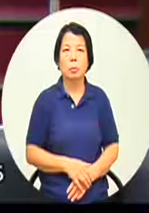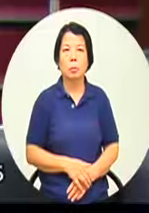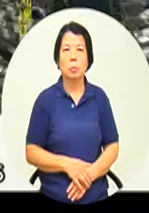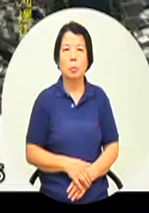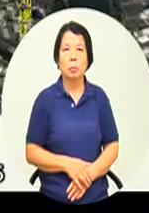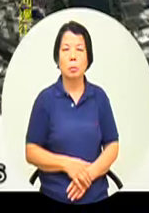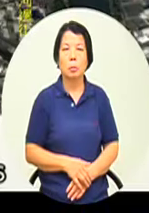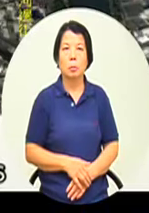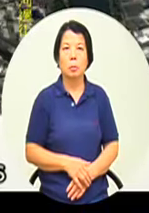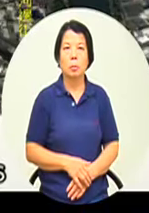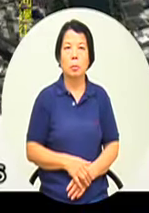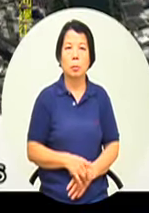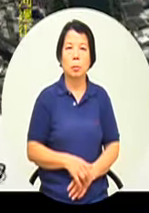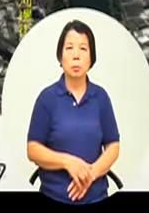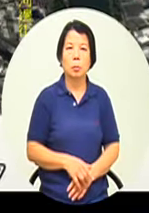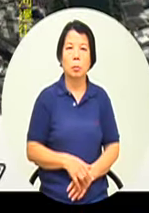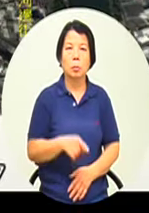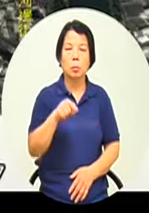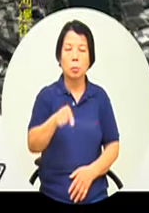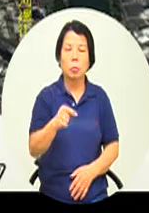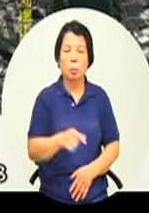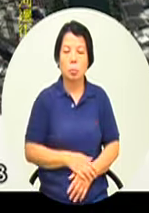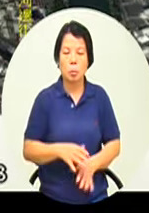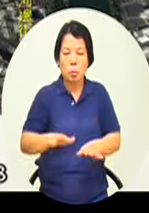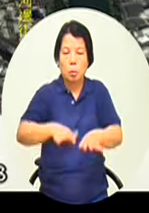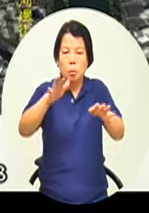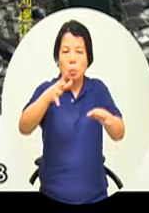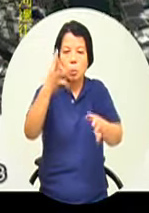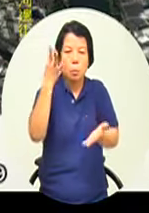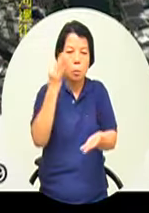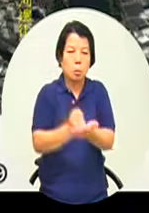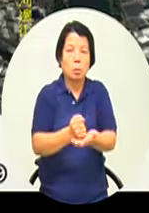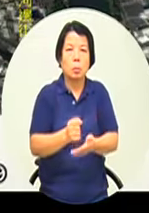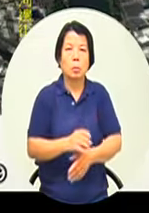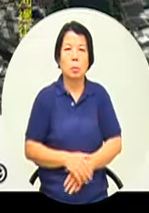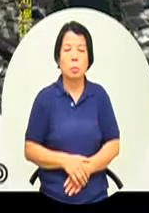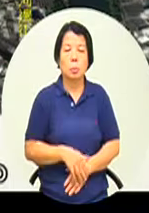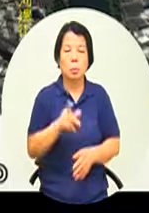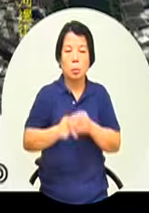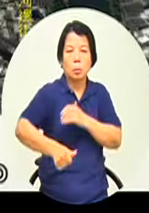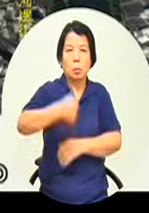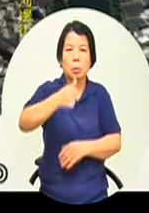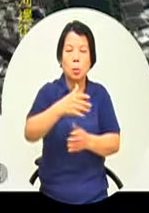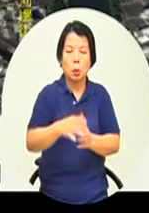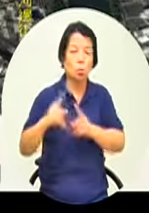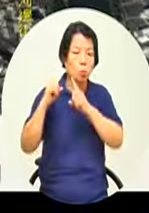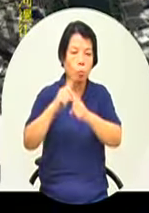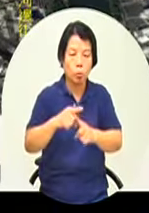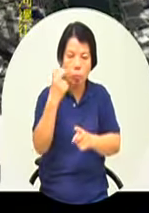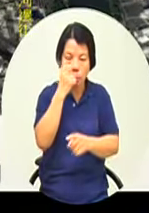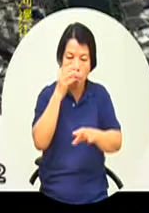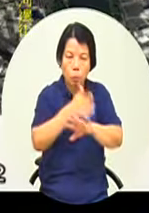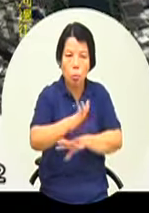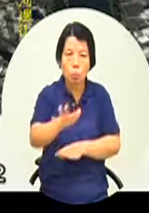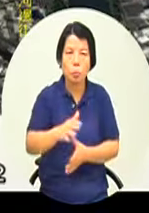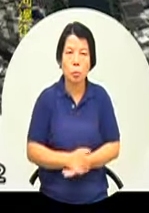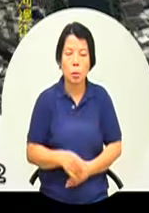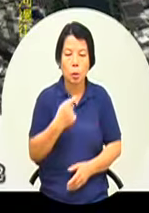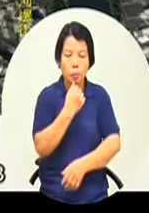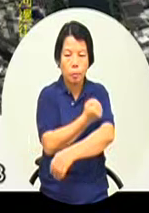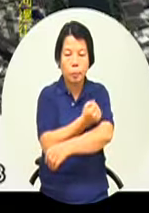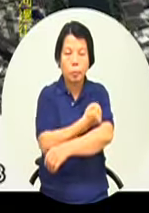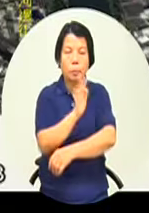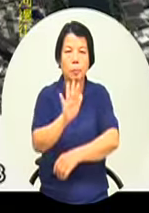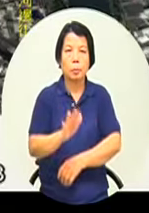这边啊，我印象中应该是这边淹最多次啦。科长在这里，我们那天也有去看嘛，也跟科长说辛苦。其